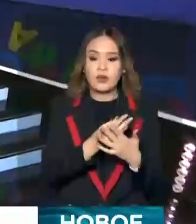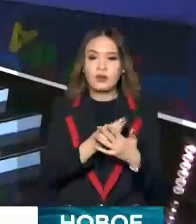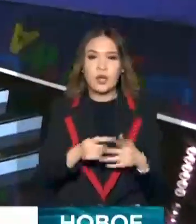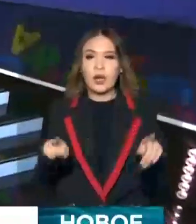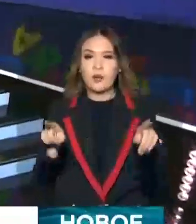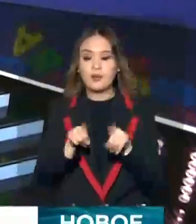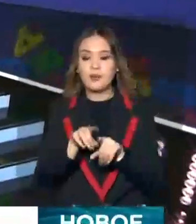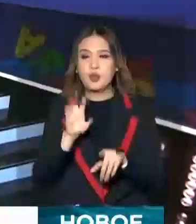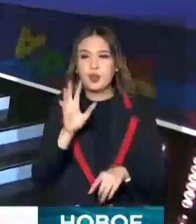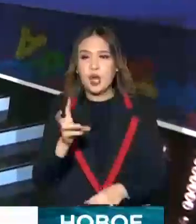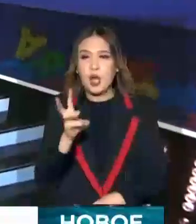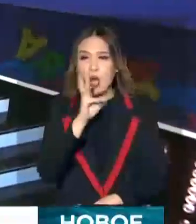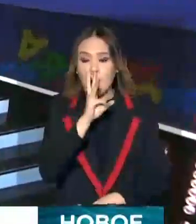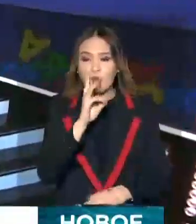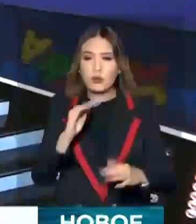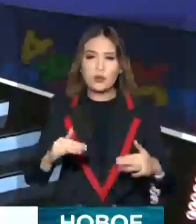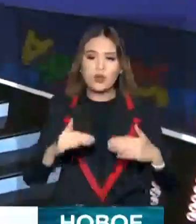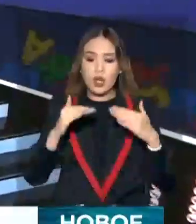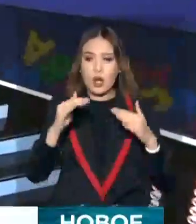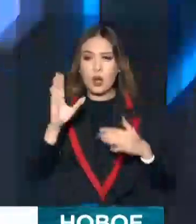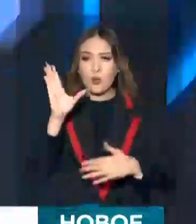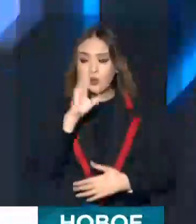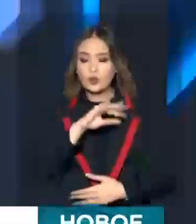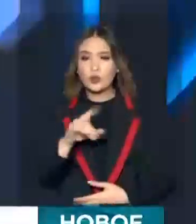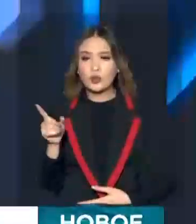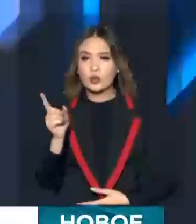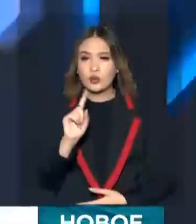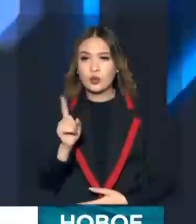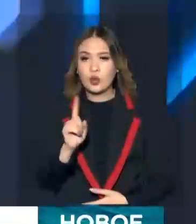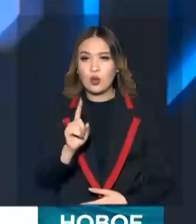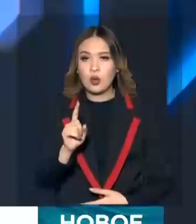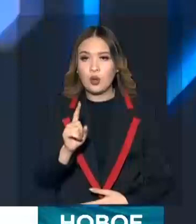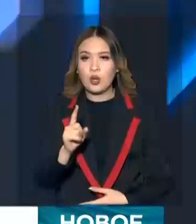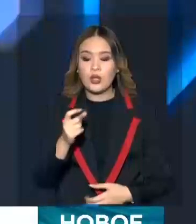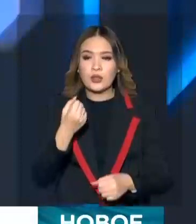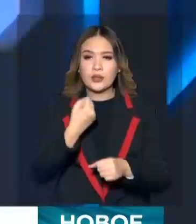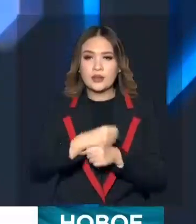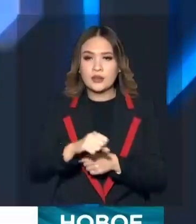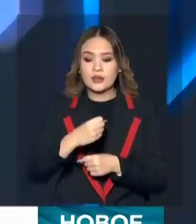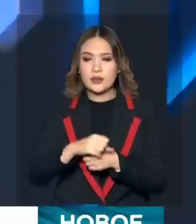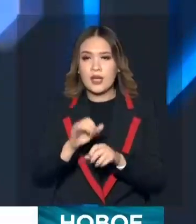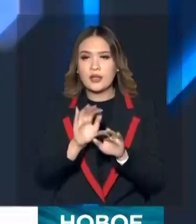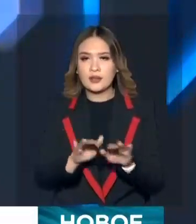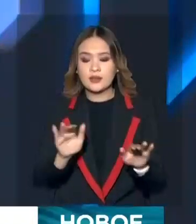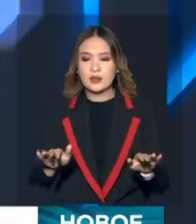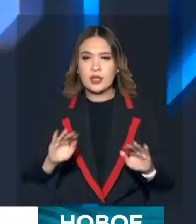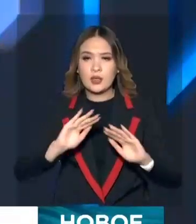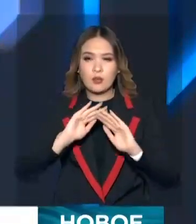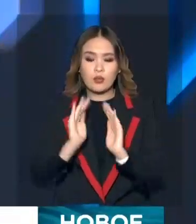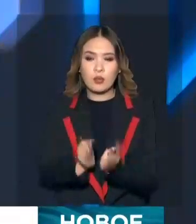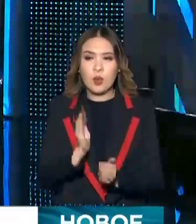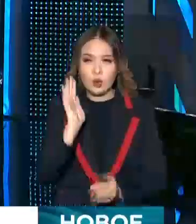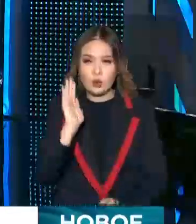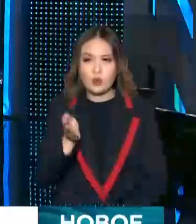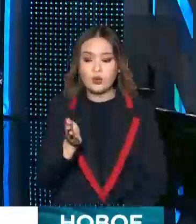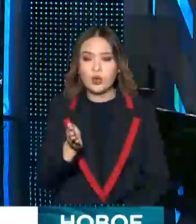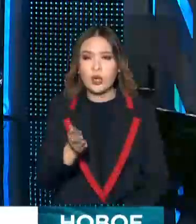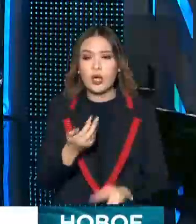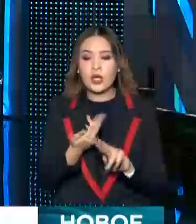организаций. Повышение заработной платы повлияет на то, что насилие над детьми снизится? Вы